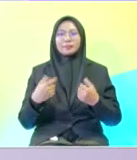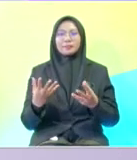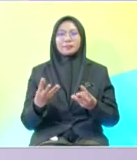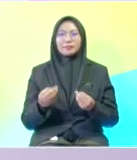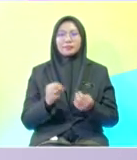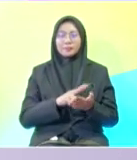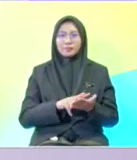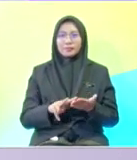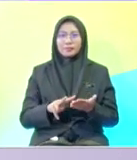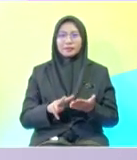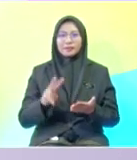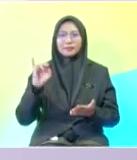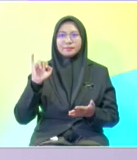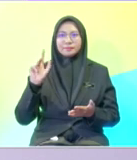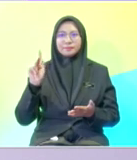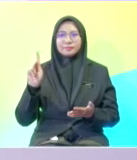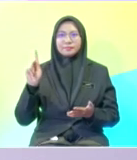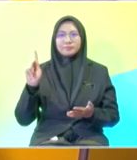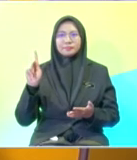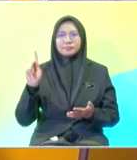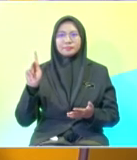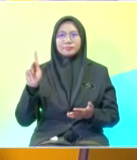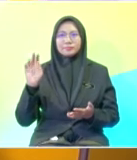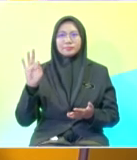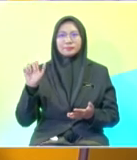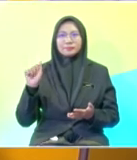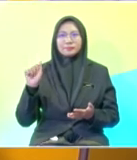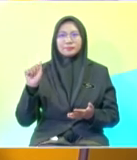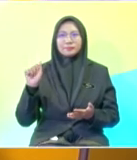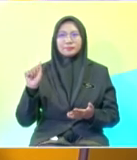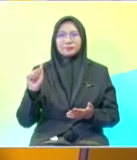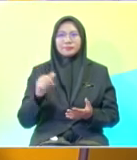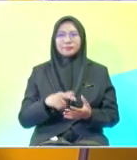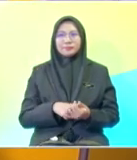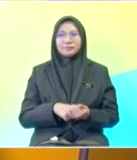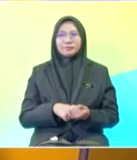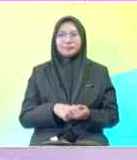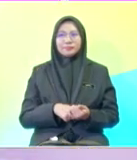bacanya dengung atau tak dengung saya